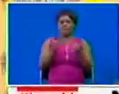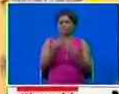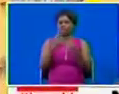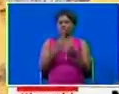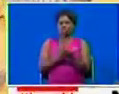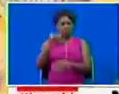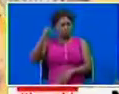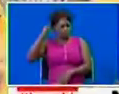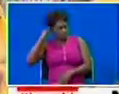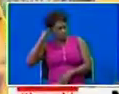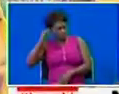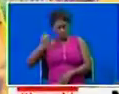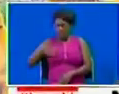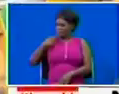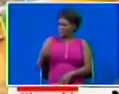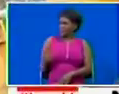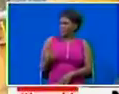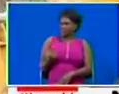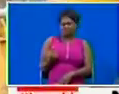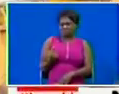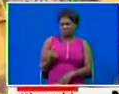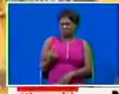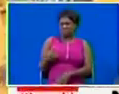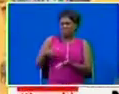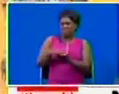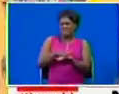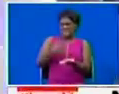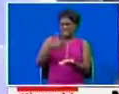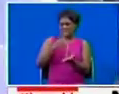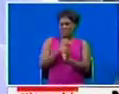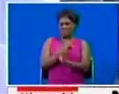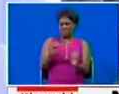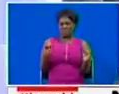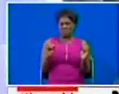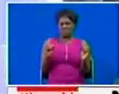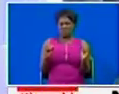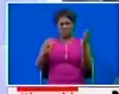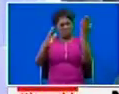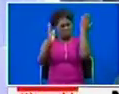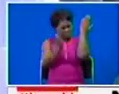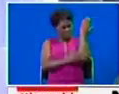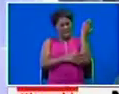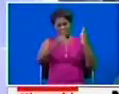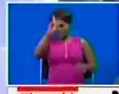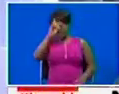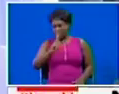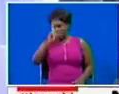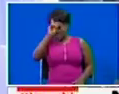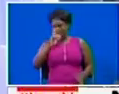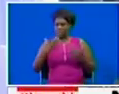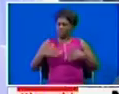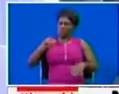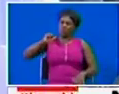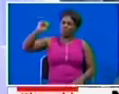njia ya simu, wavinya ameyataja matamshi ya Mutua kuwa yasiyo ya msingi. Ni jambo libaya sana ikiwa watu wa